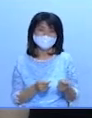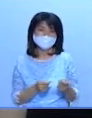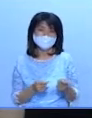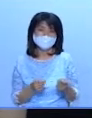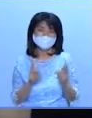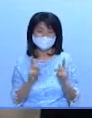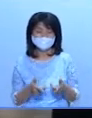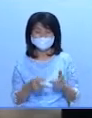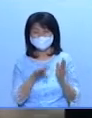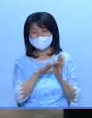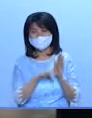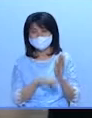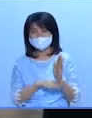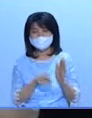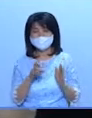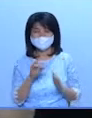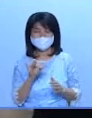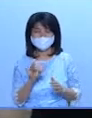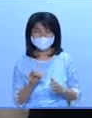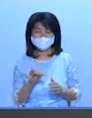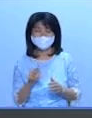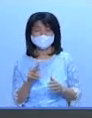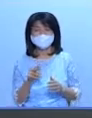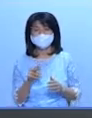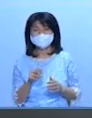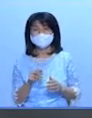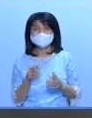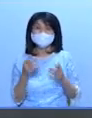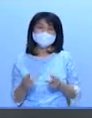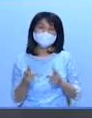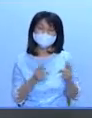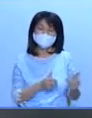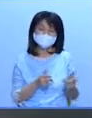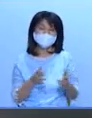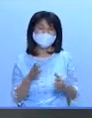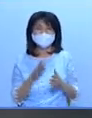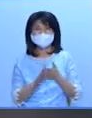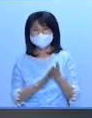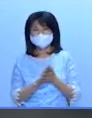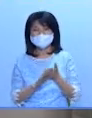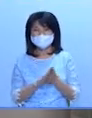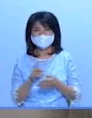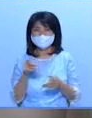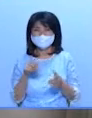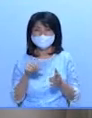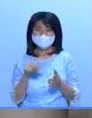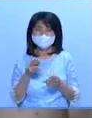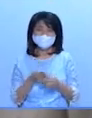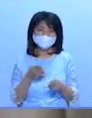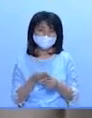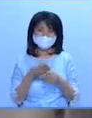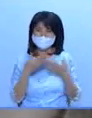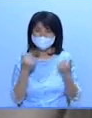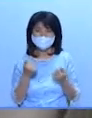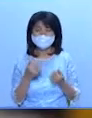спецификации, биологический препарат для начала работы. Завезенный препарат не наносит никакого вреда. На стадии личинок гнус берут на